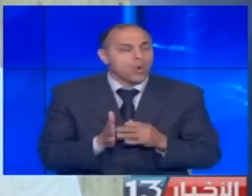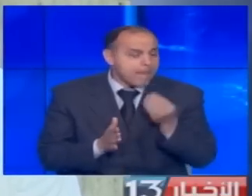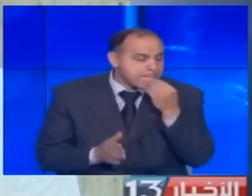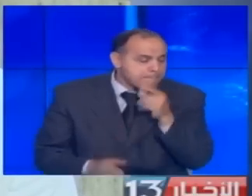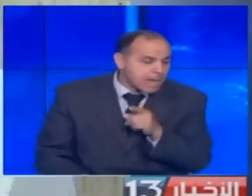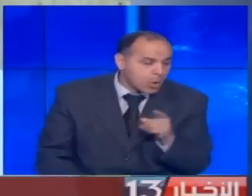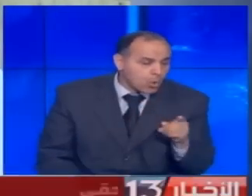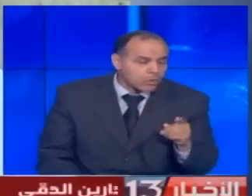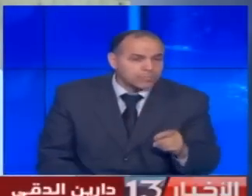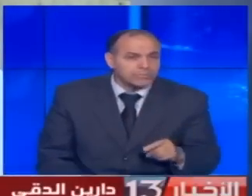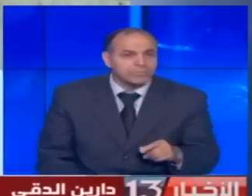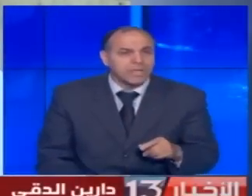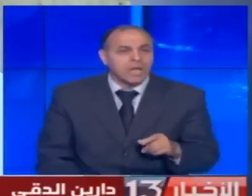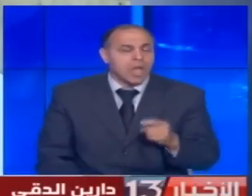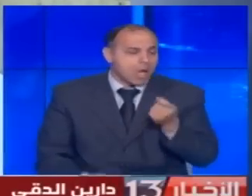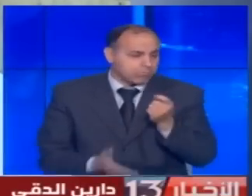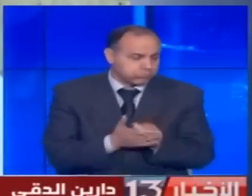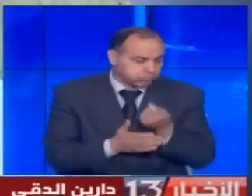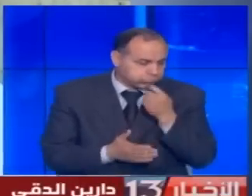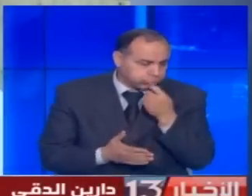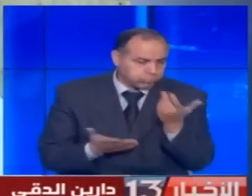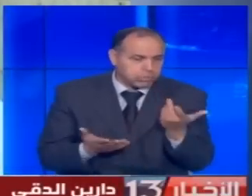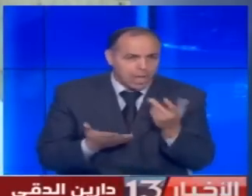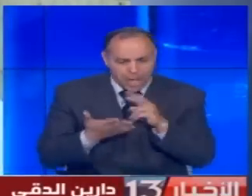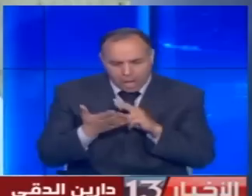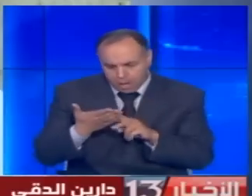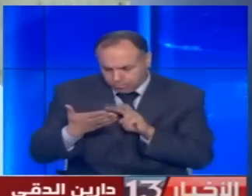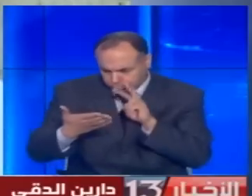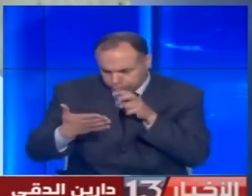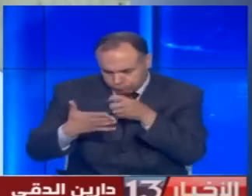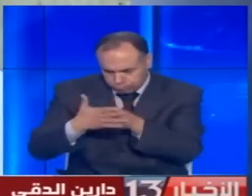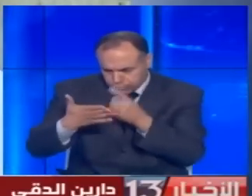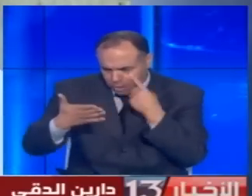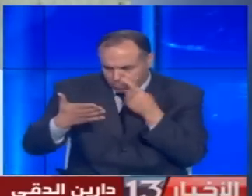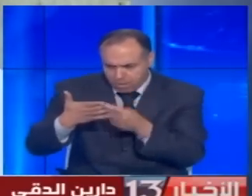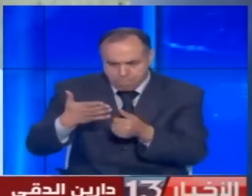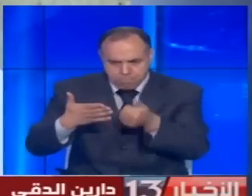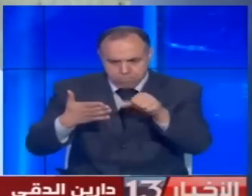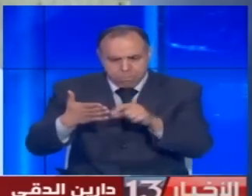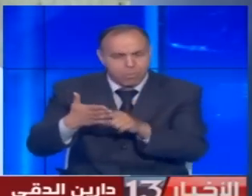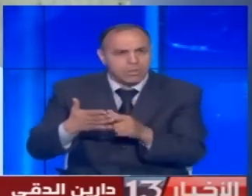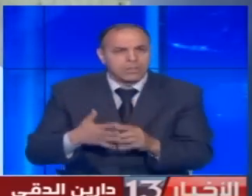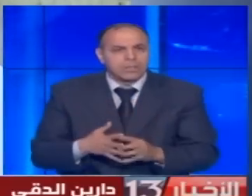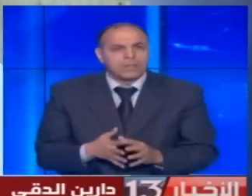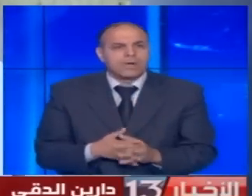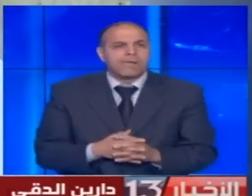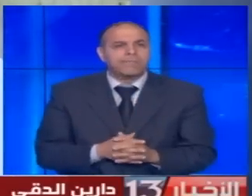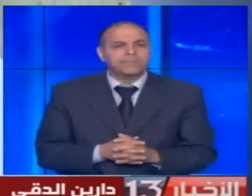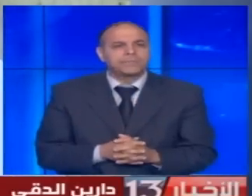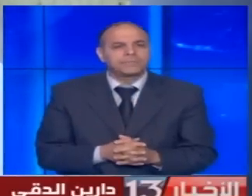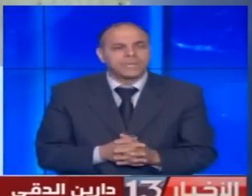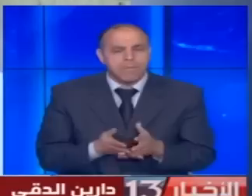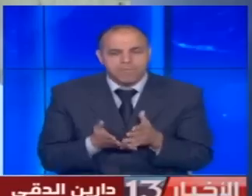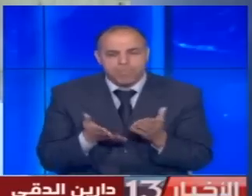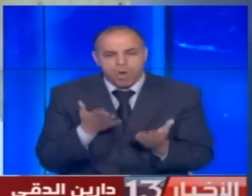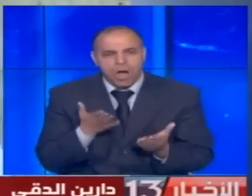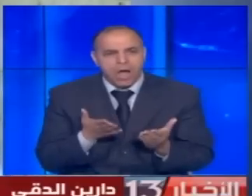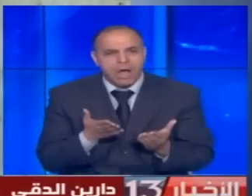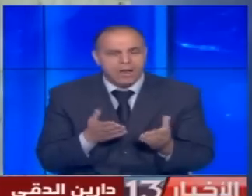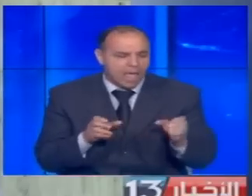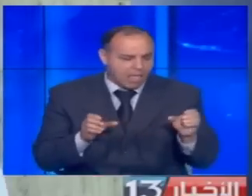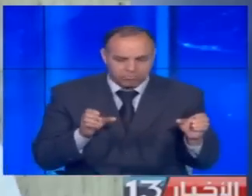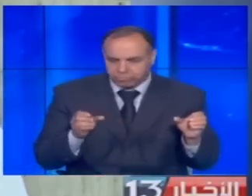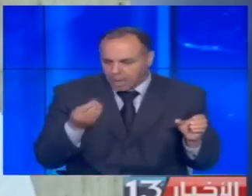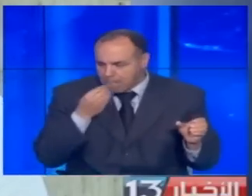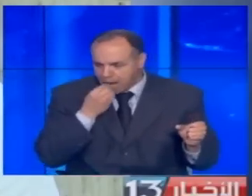يعني يعني حتى للمستهلك بيسهل وحتى قراءه التاثير بشعر اذا كان بوش يعمل ك اه مقارنه بين منتجاتنا